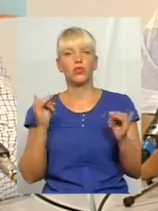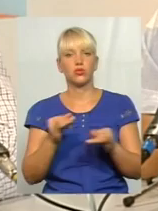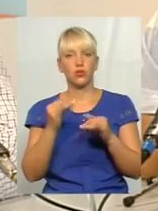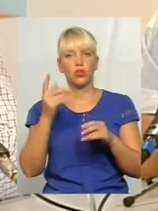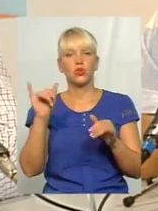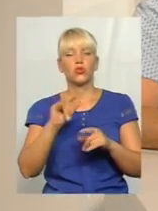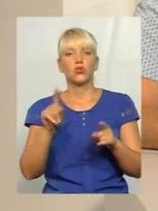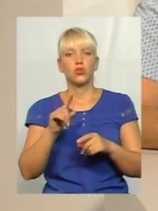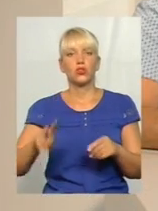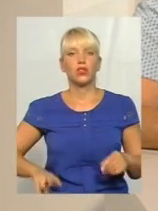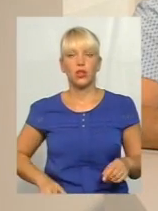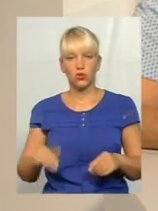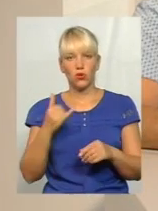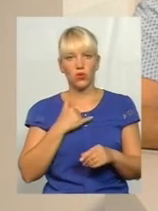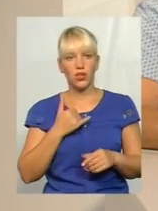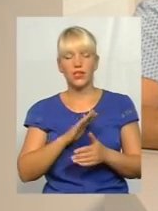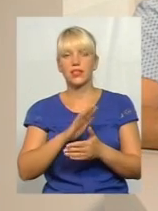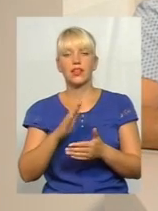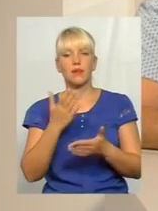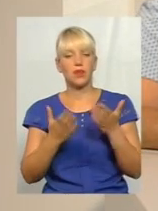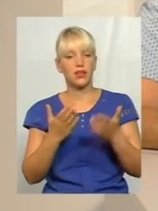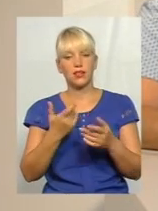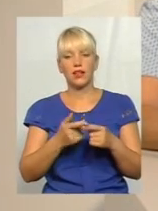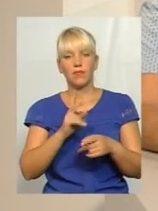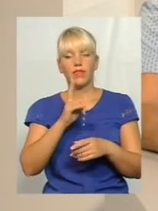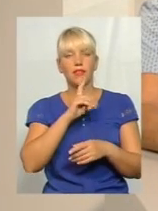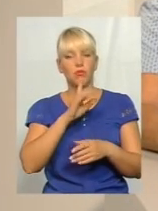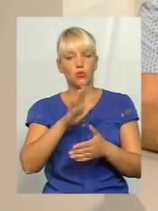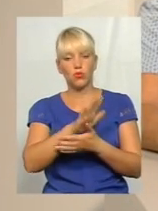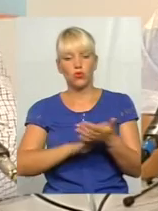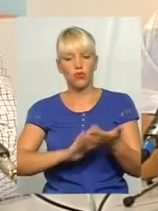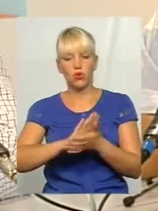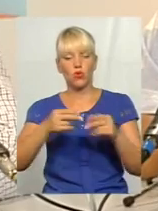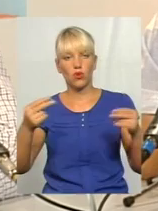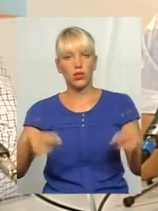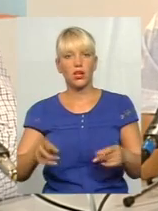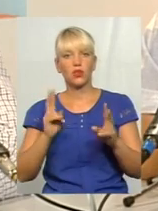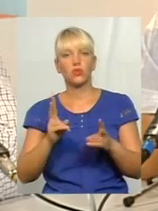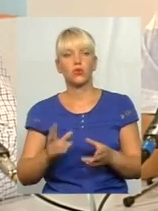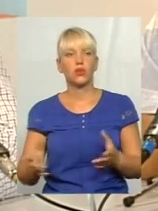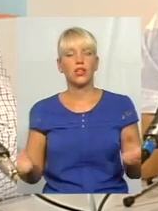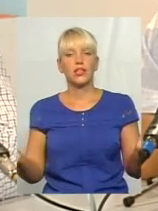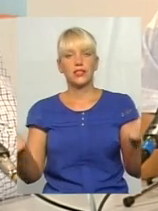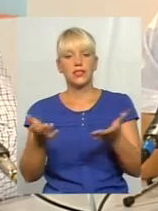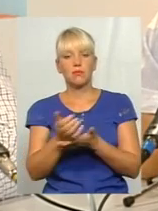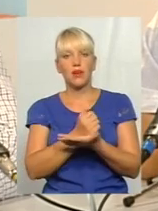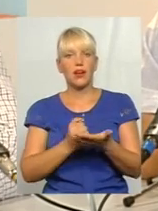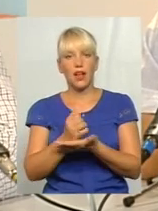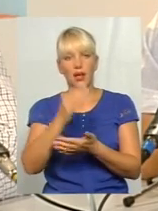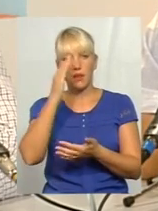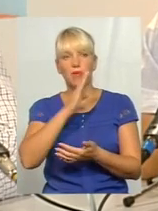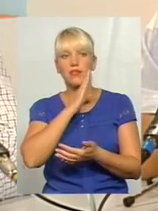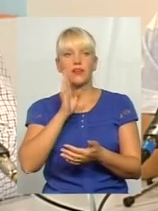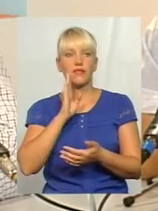а тому що цього року казали не продовжить контракти тим директорам хто збирає батьківські кошти ну тобто в нас такий